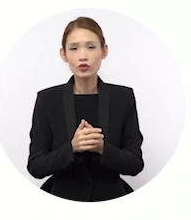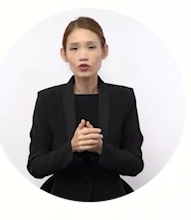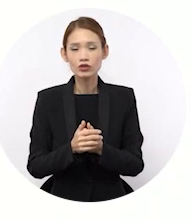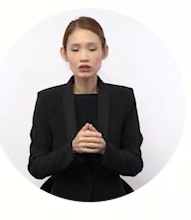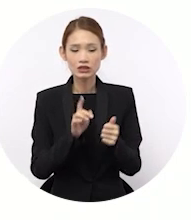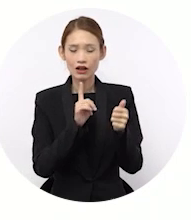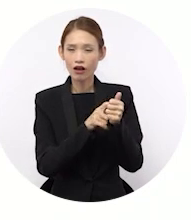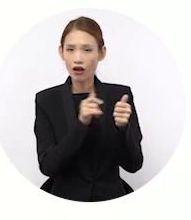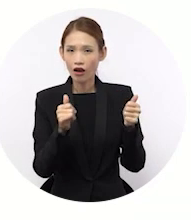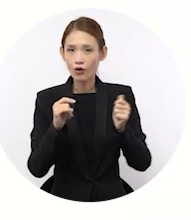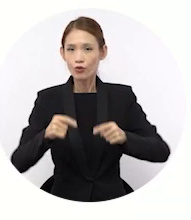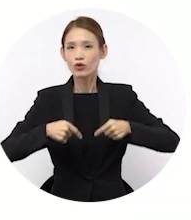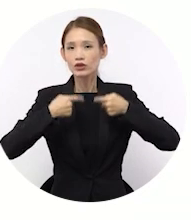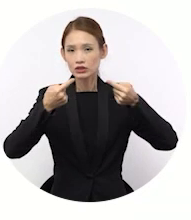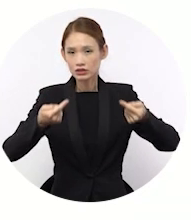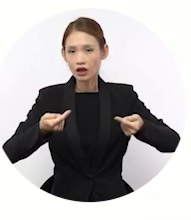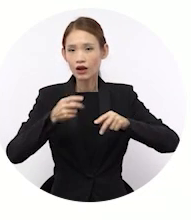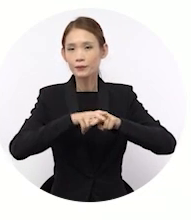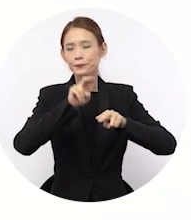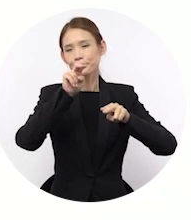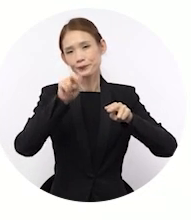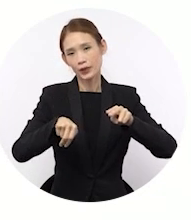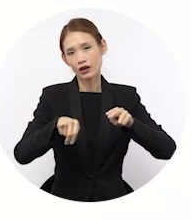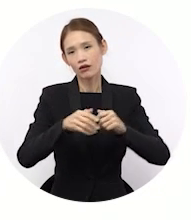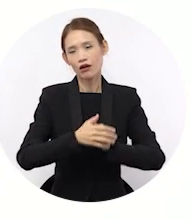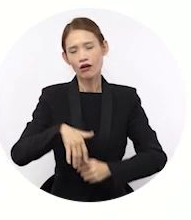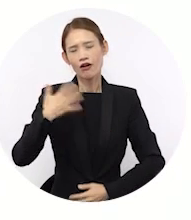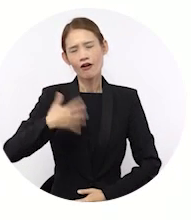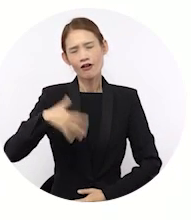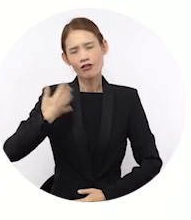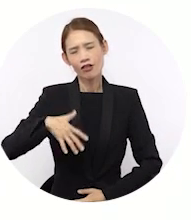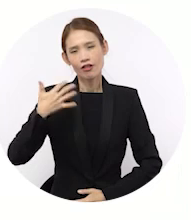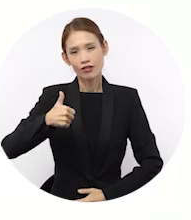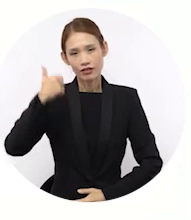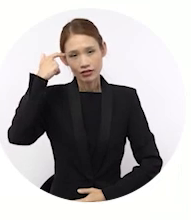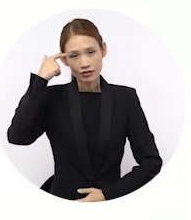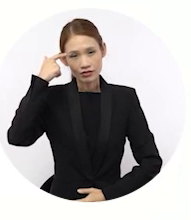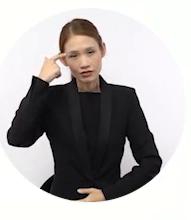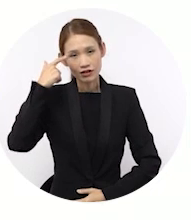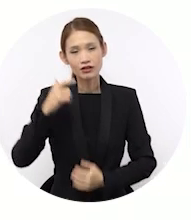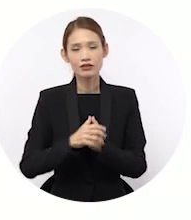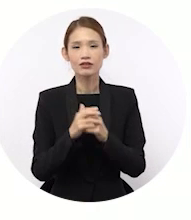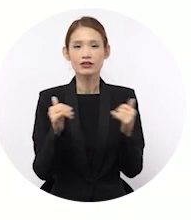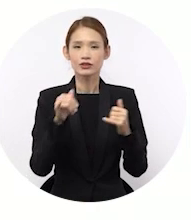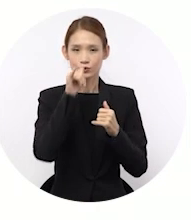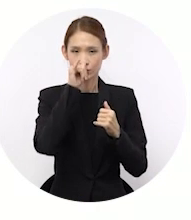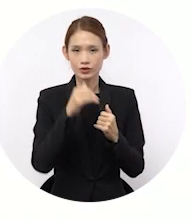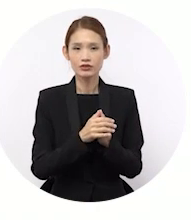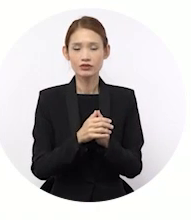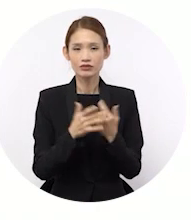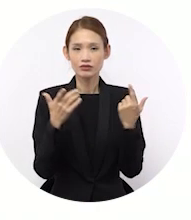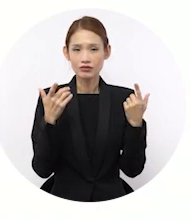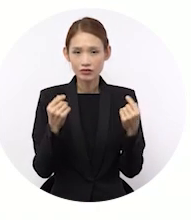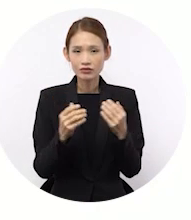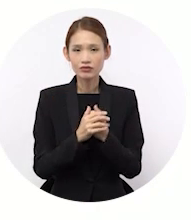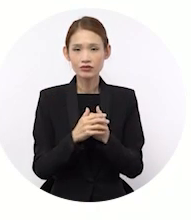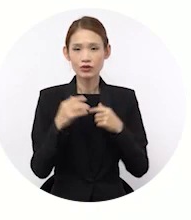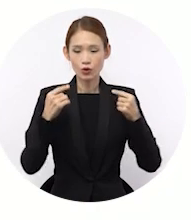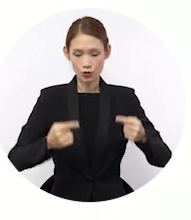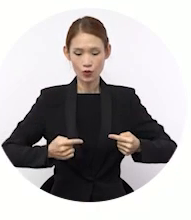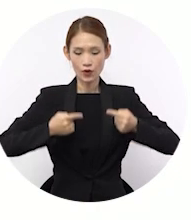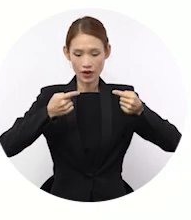그렇다고 이 사람이 휠체어에서 벗어났어, 이런 게 대단해 라고 생각을 하실 분들도 계실 테지만,